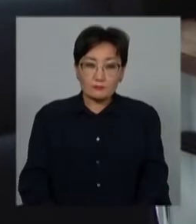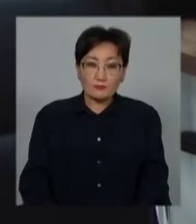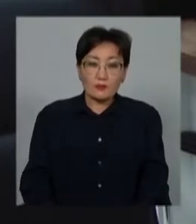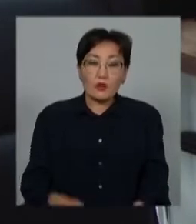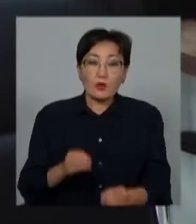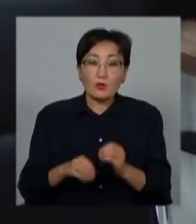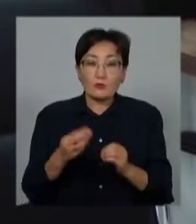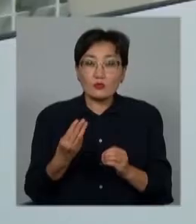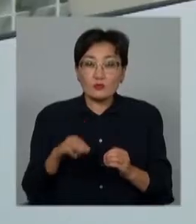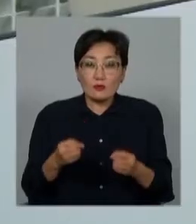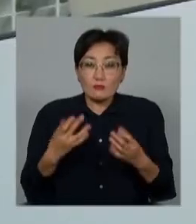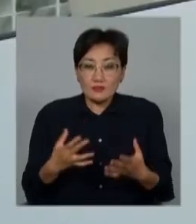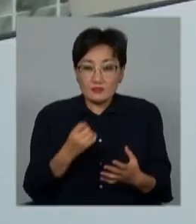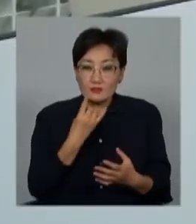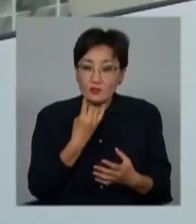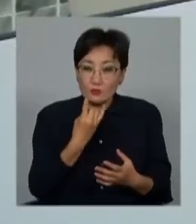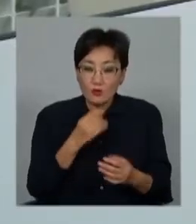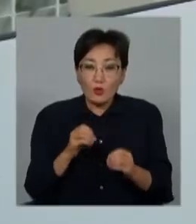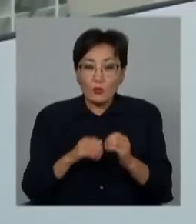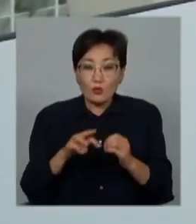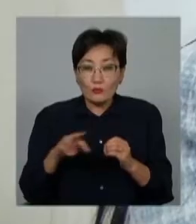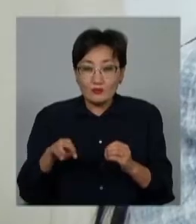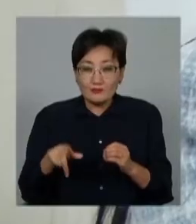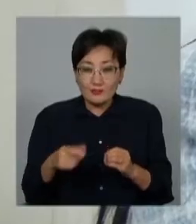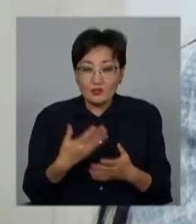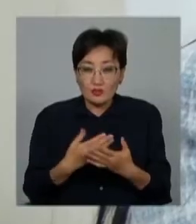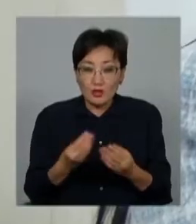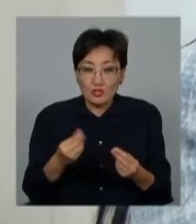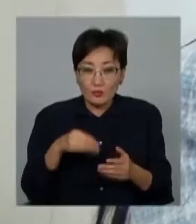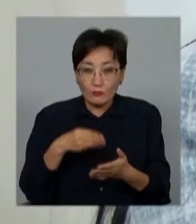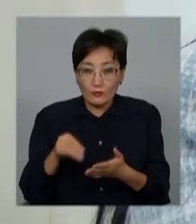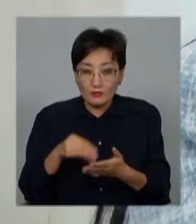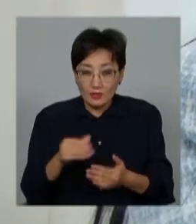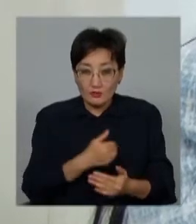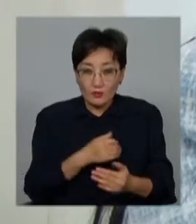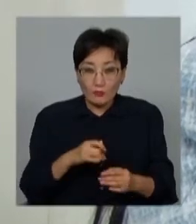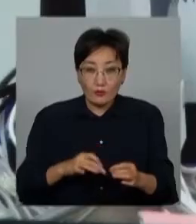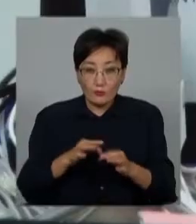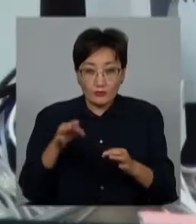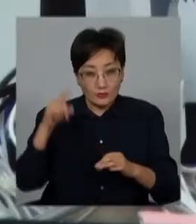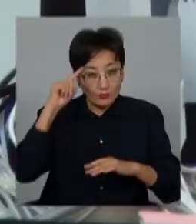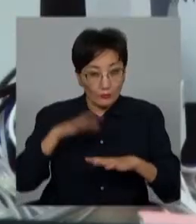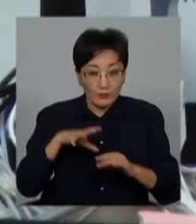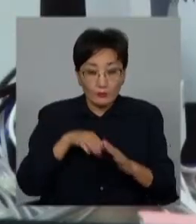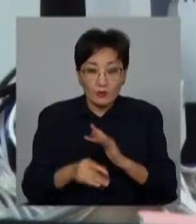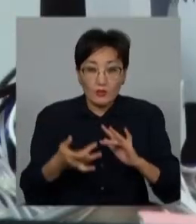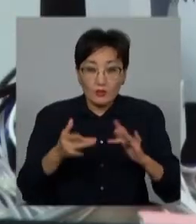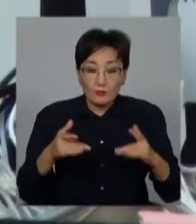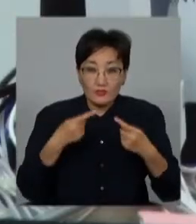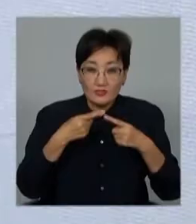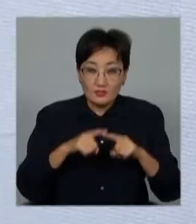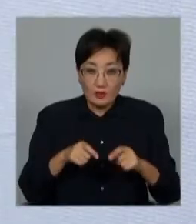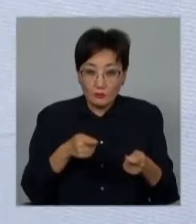10 дана қарапайым қуат батарейкасын 10 миллион теңгеге жуық қаржыға ала салмақ болған облыс әкімдігіне қарасты цифрлық